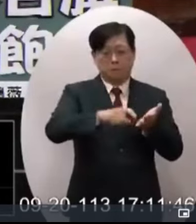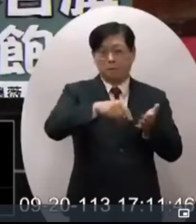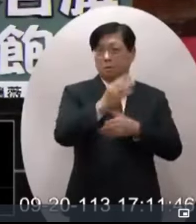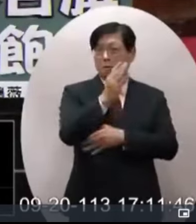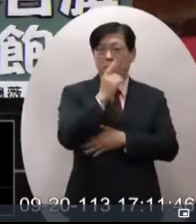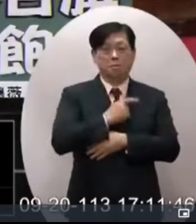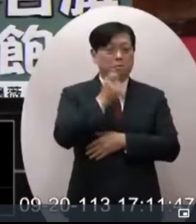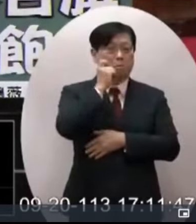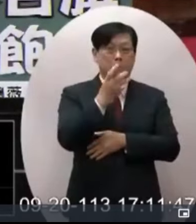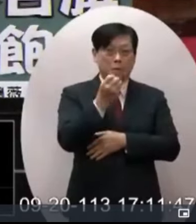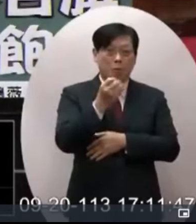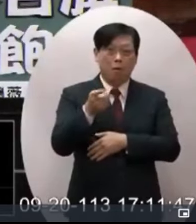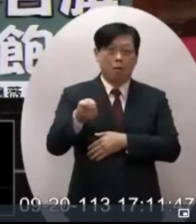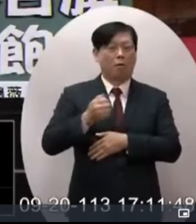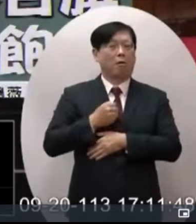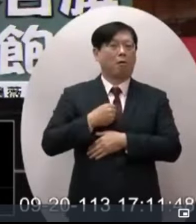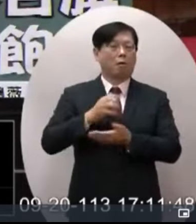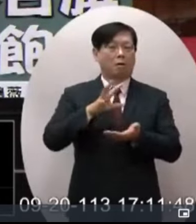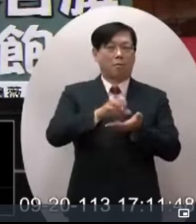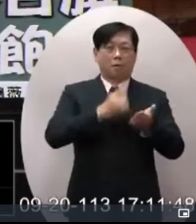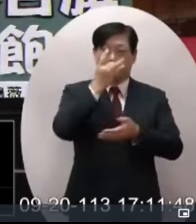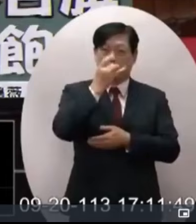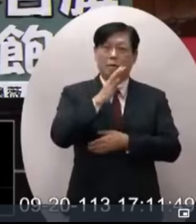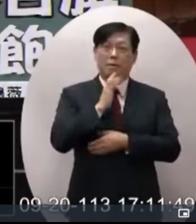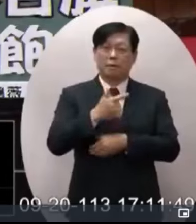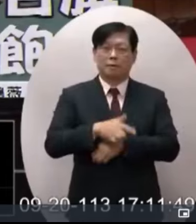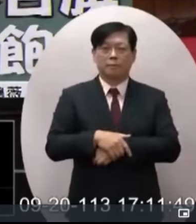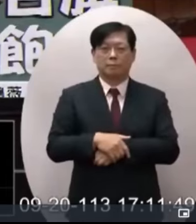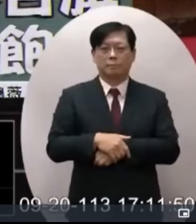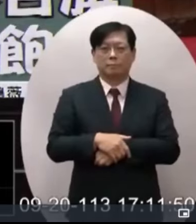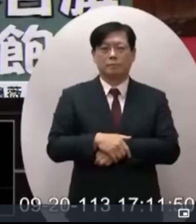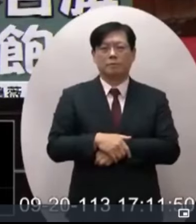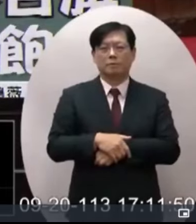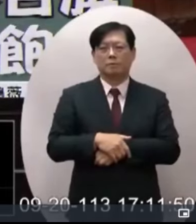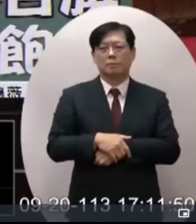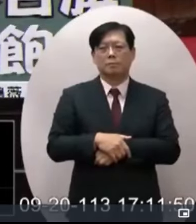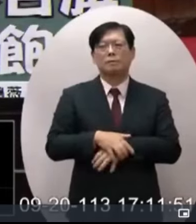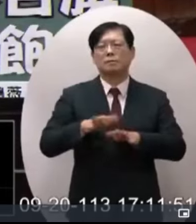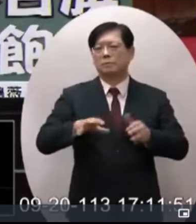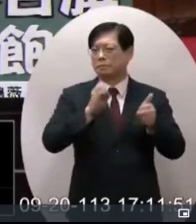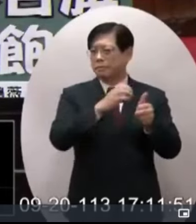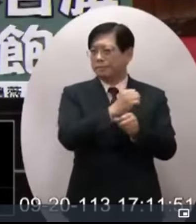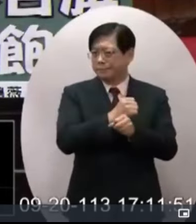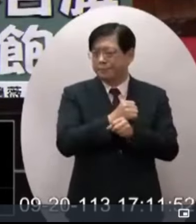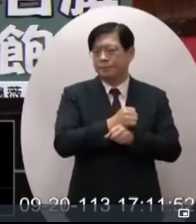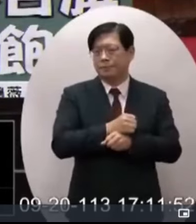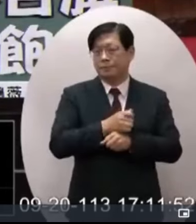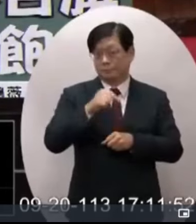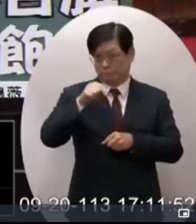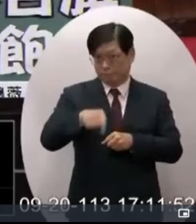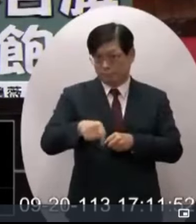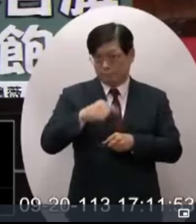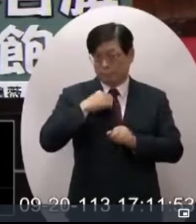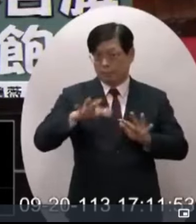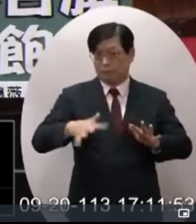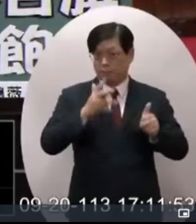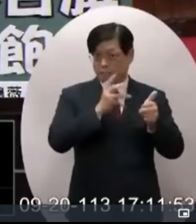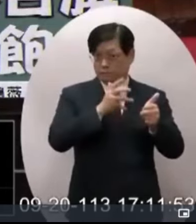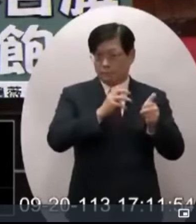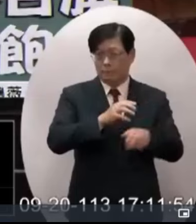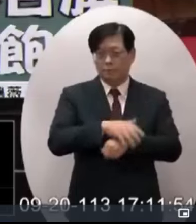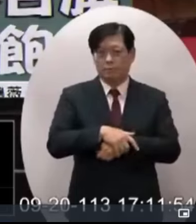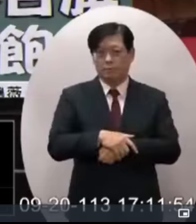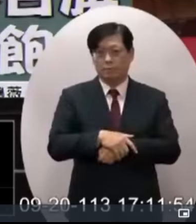府标案没有兴趣，因为知道标不到，是吗？好，所以我这边就是要提醒你，我在这一趴的质询里